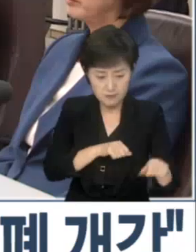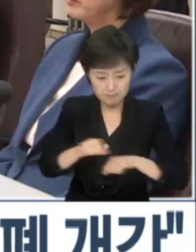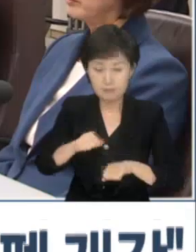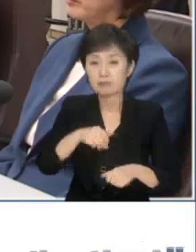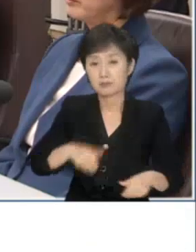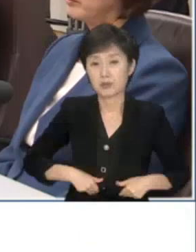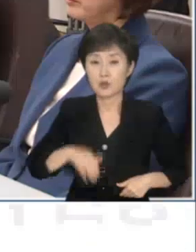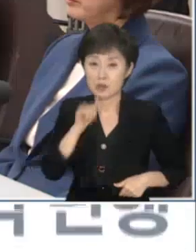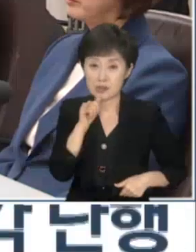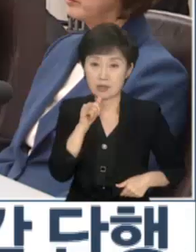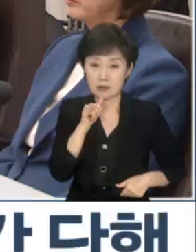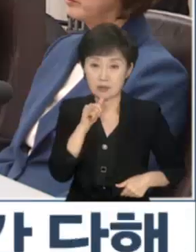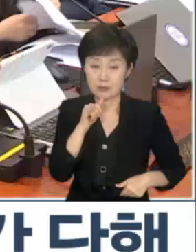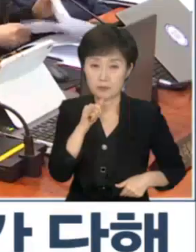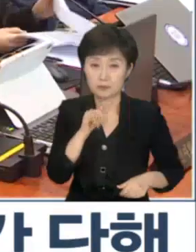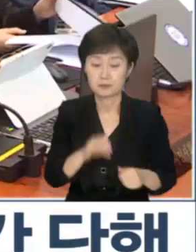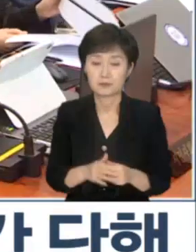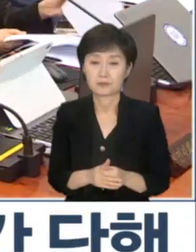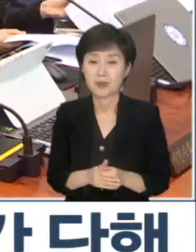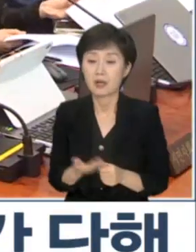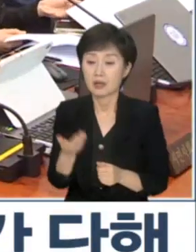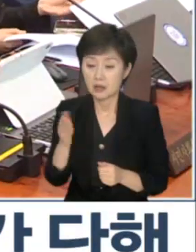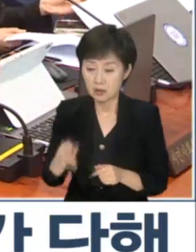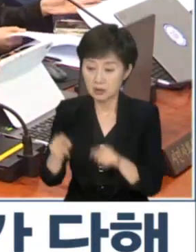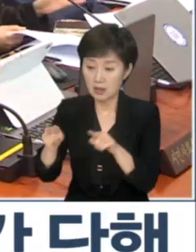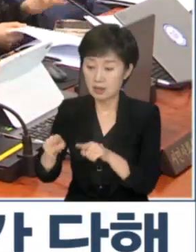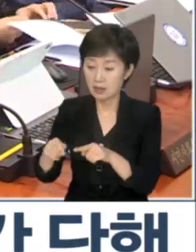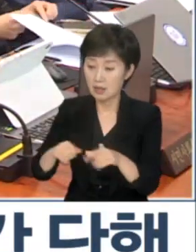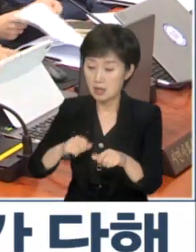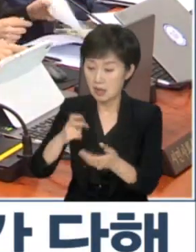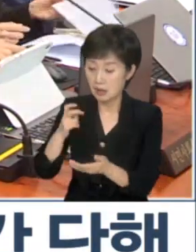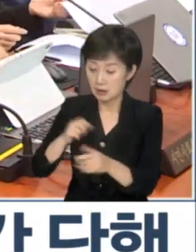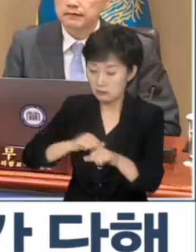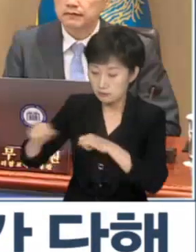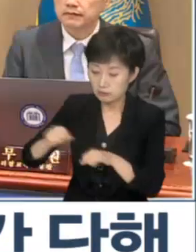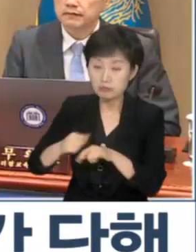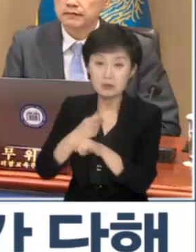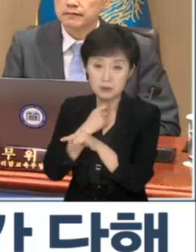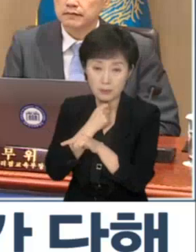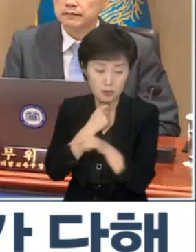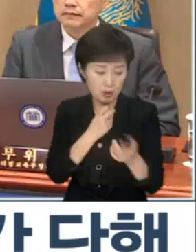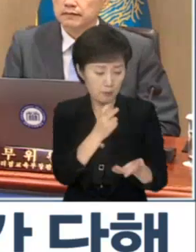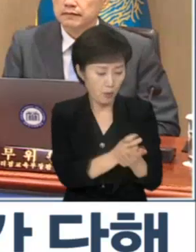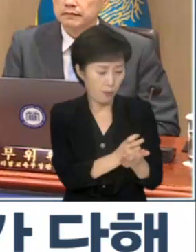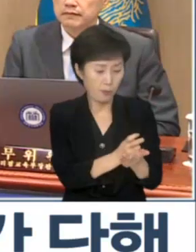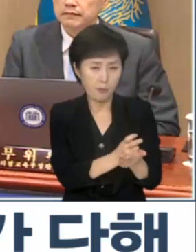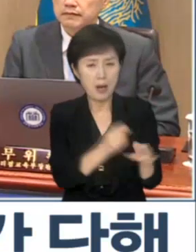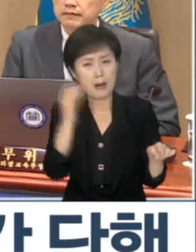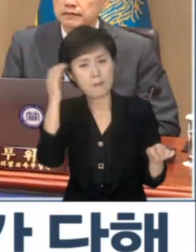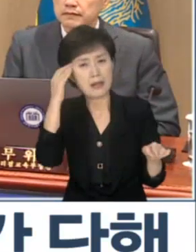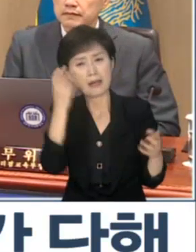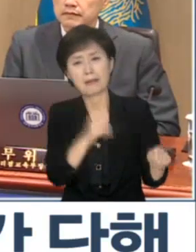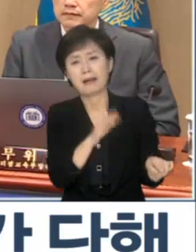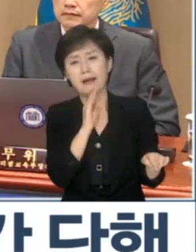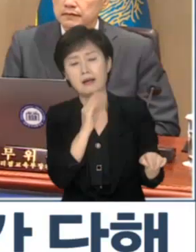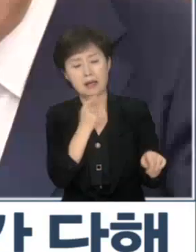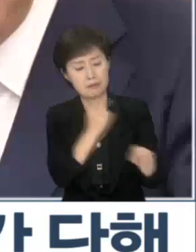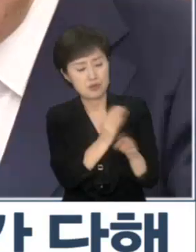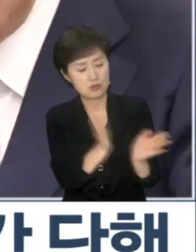물론 그 정책을 하려고 하면은 민주당이 입법을 하는 데서 법이 법이 없으면 하기가 힘들거든요 입법에 또 어